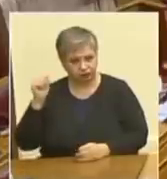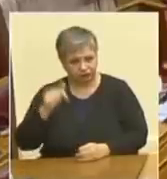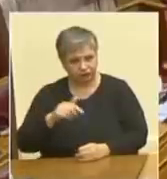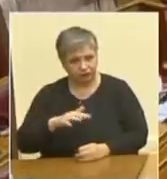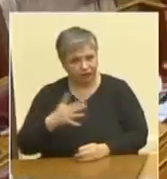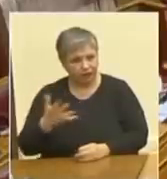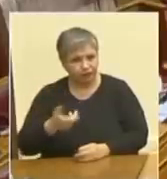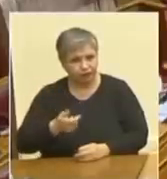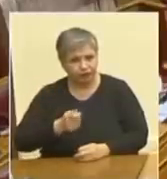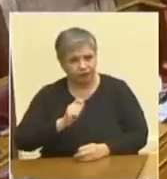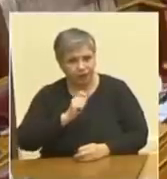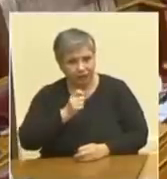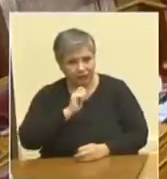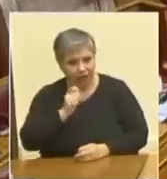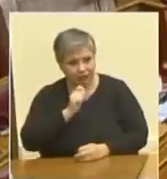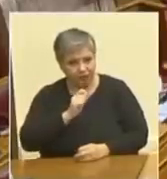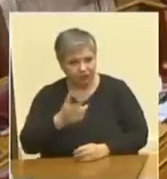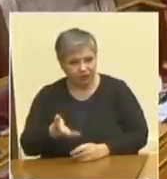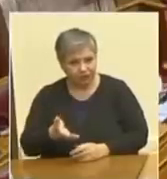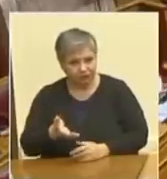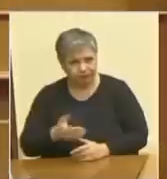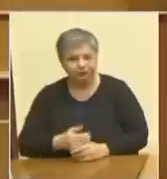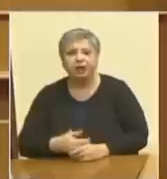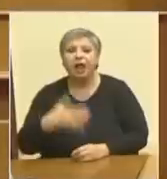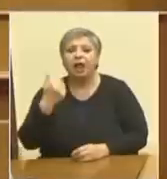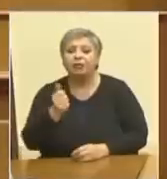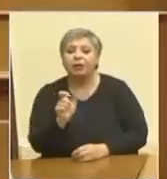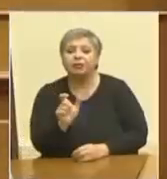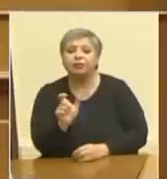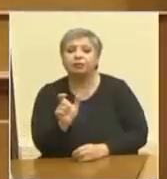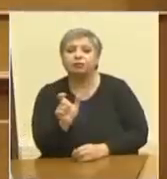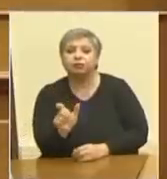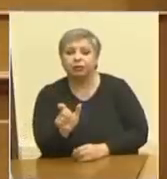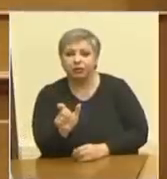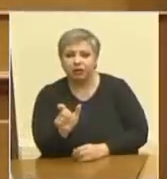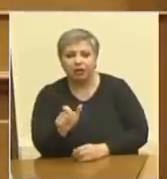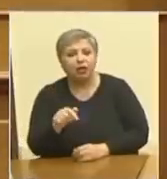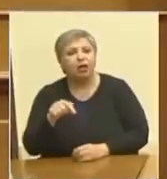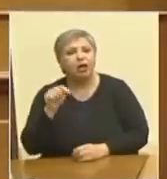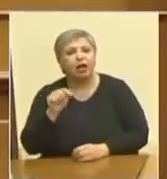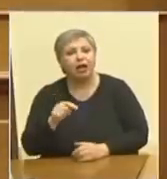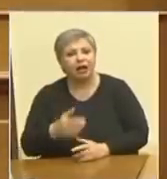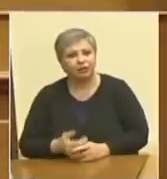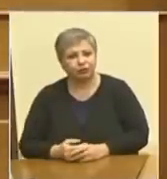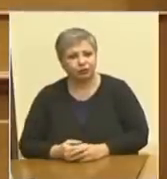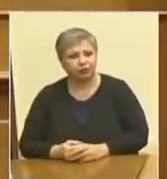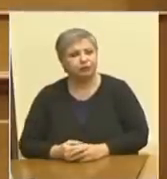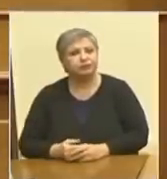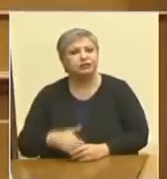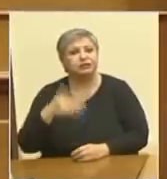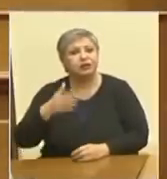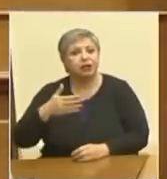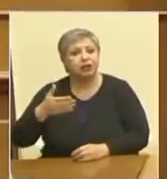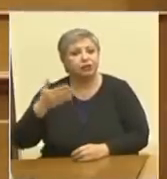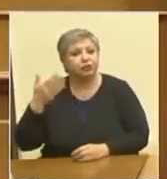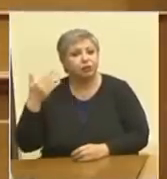Πολιτικό. Λοιπόν, υπάρχει μια αγγλική φράση, «There is fear of regional unrest». Είναι ένα δημοσίευμα από